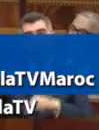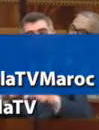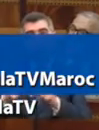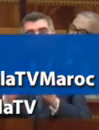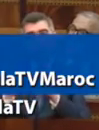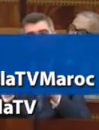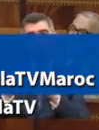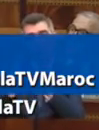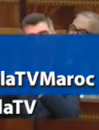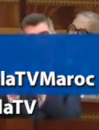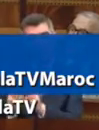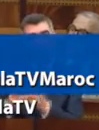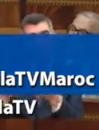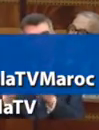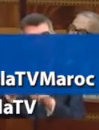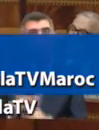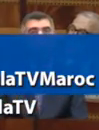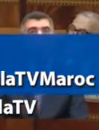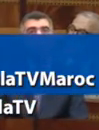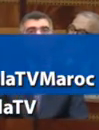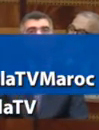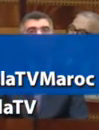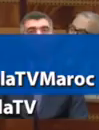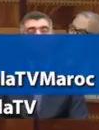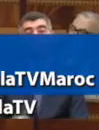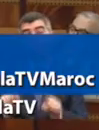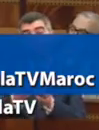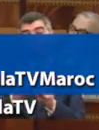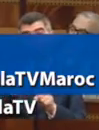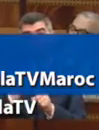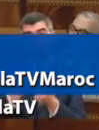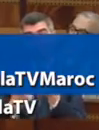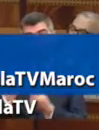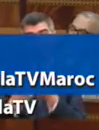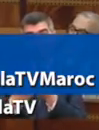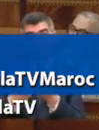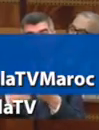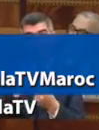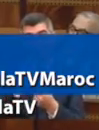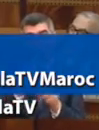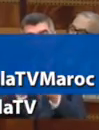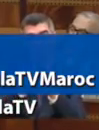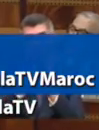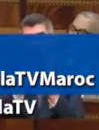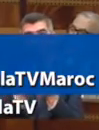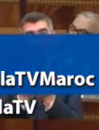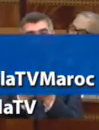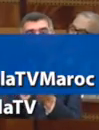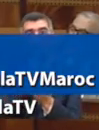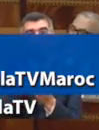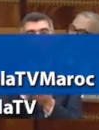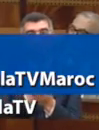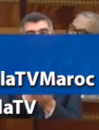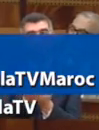انتم كتعبروا عليه، الا ان هذه المسألة ديال الخصاص كنعتبروا بان خصها مقاربة شمولية ما بين القطاعات الحكومية